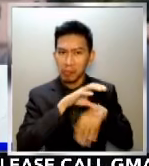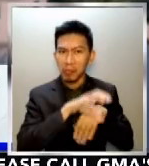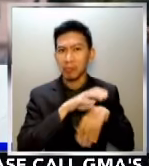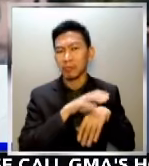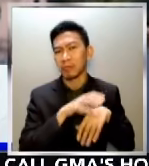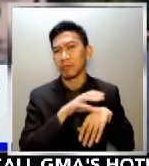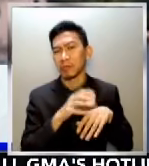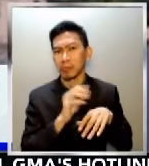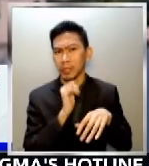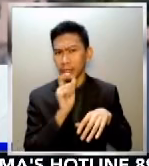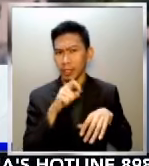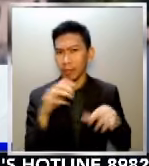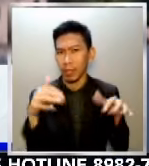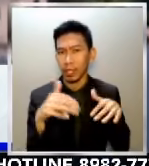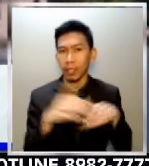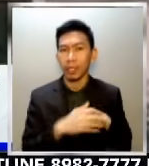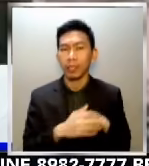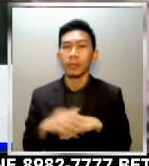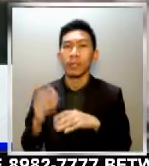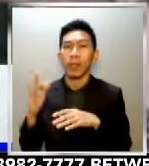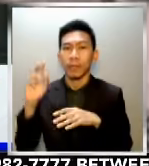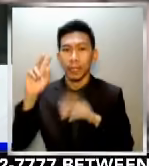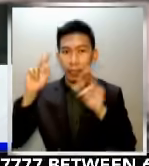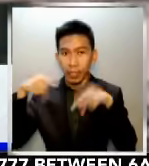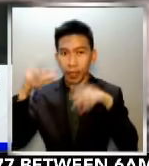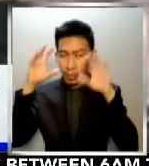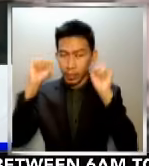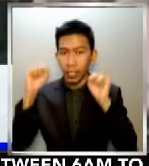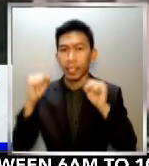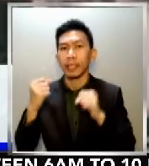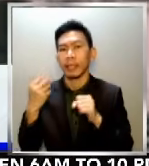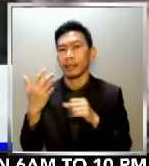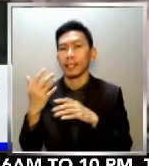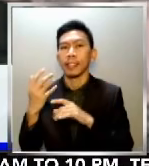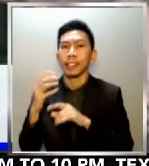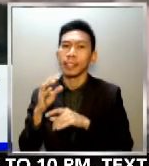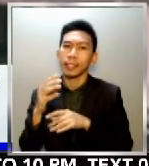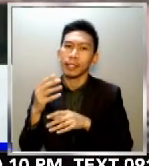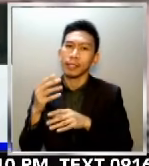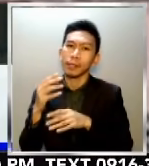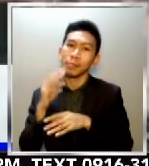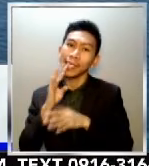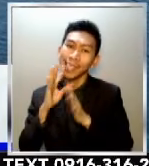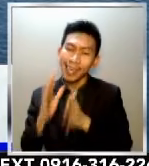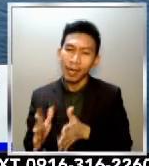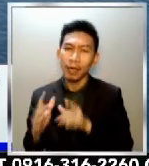Presidente, Senate President, House Speaker at ng mga pinuno ng Executive Department,